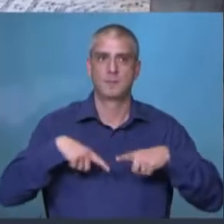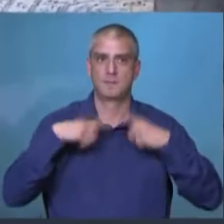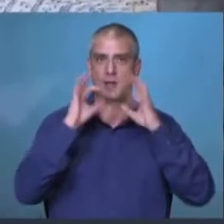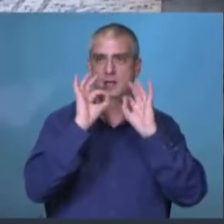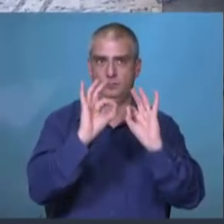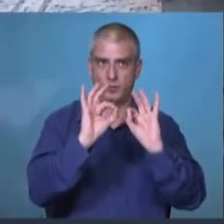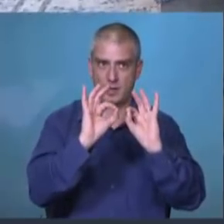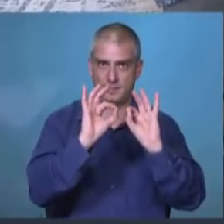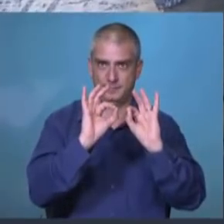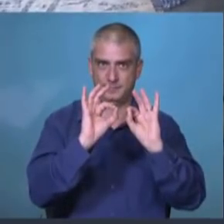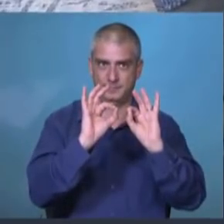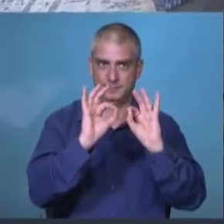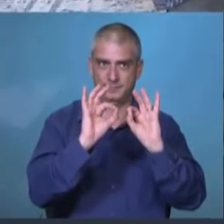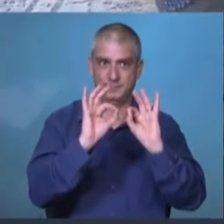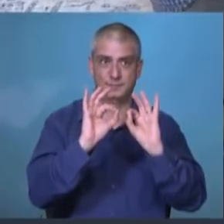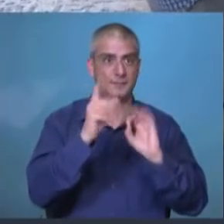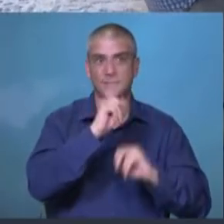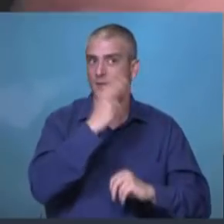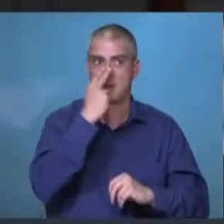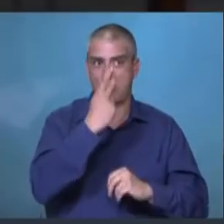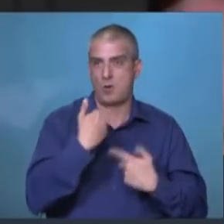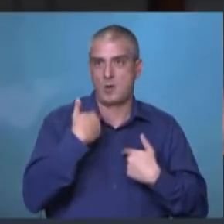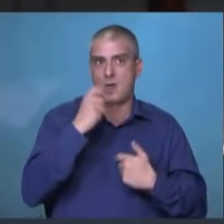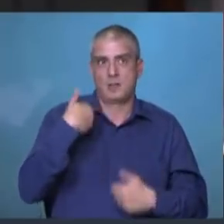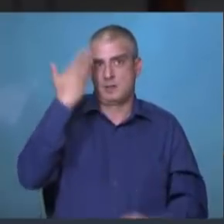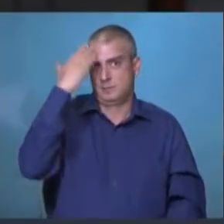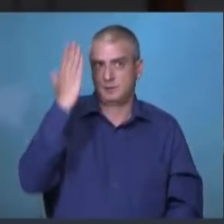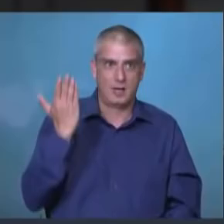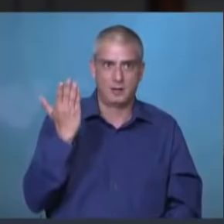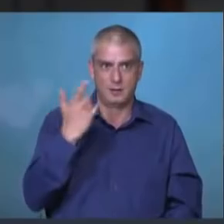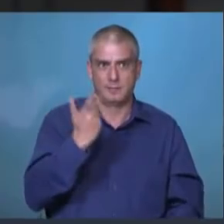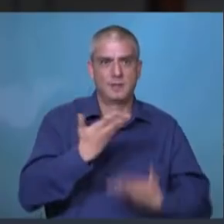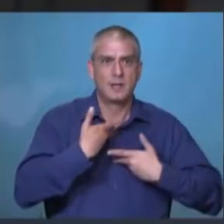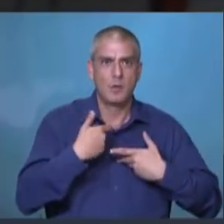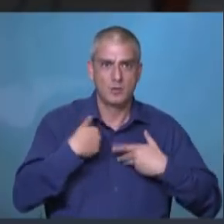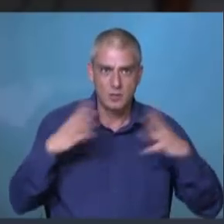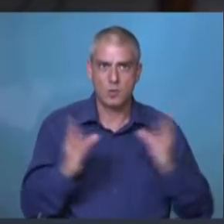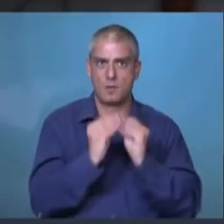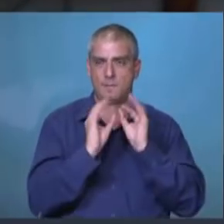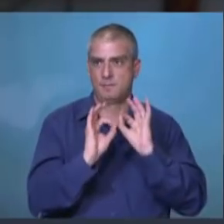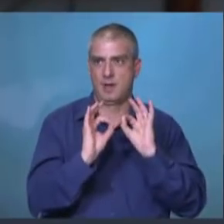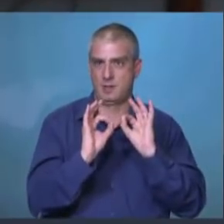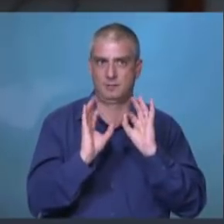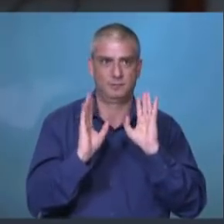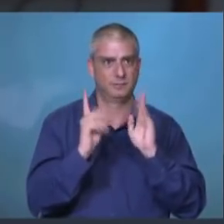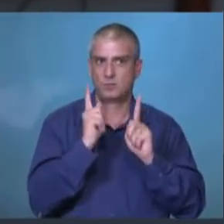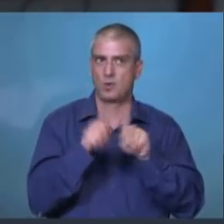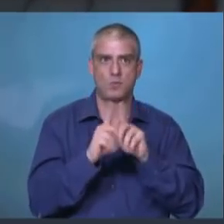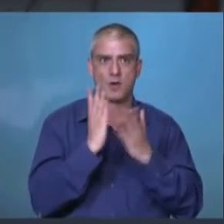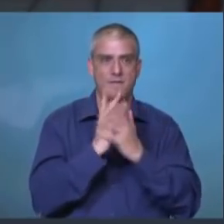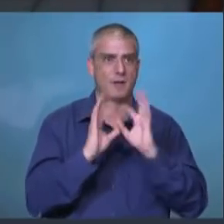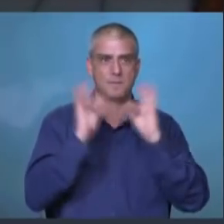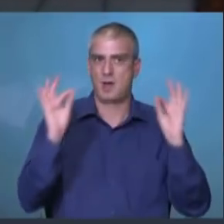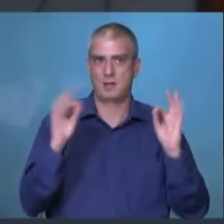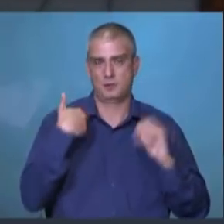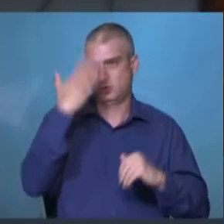נפרד מחייהם. They never sort of saw me as an outsider. They accepted us together, like from the first time